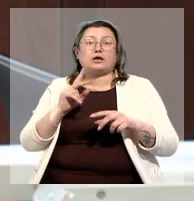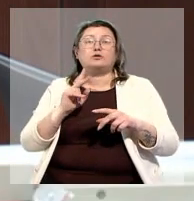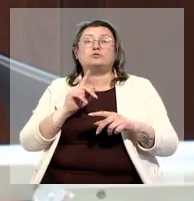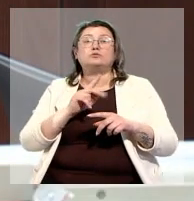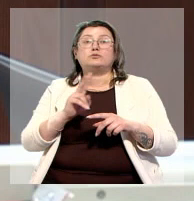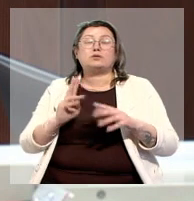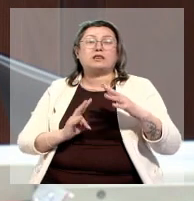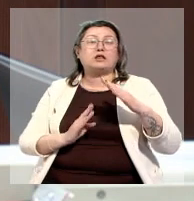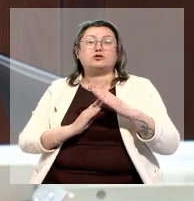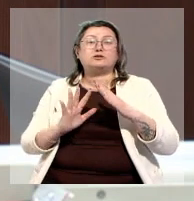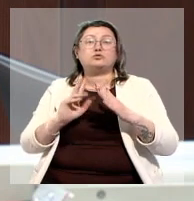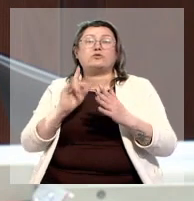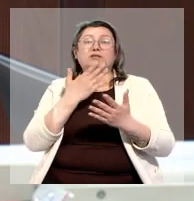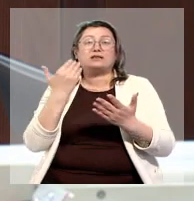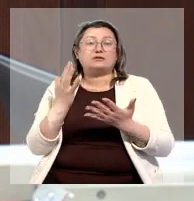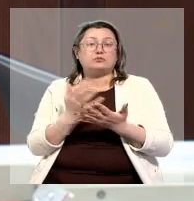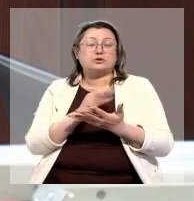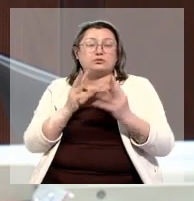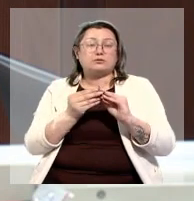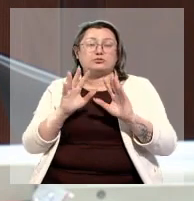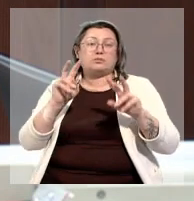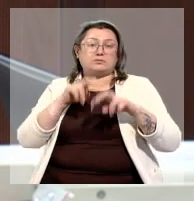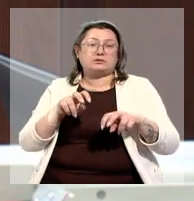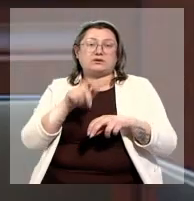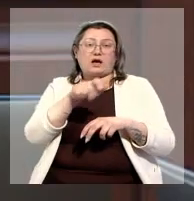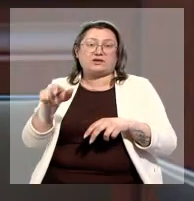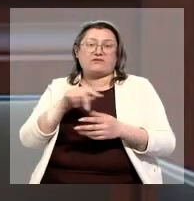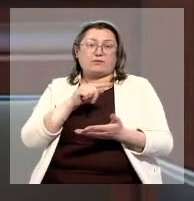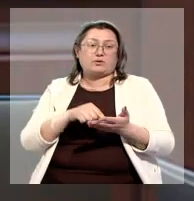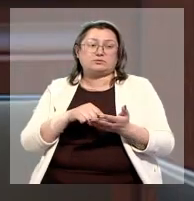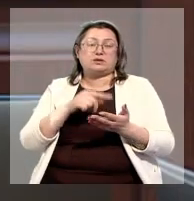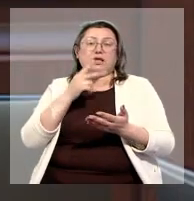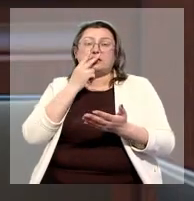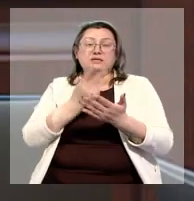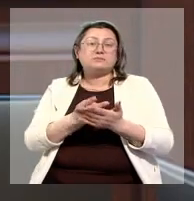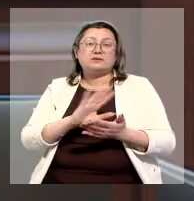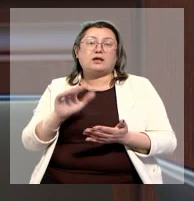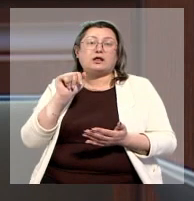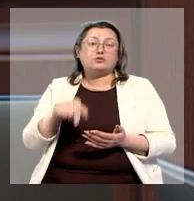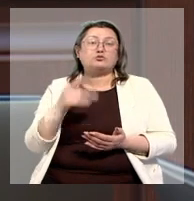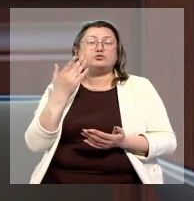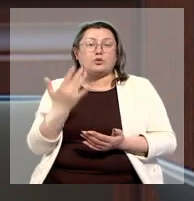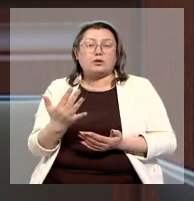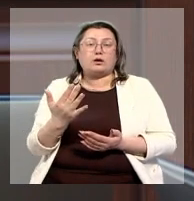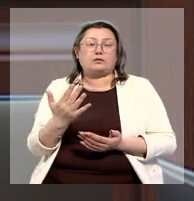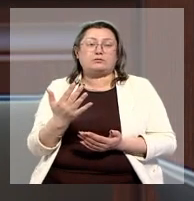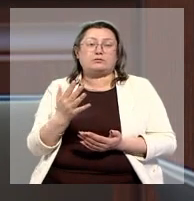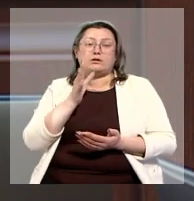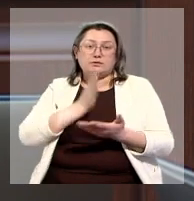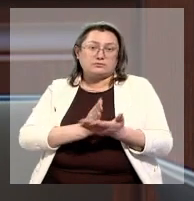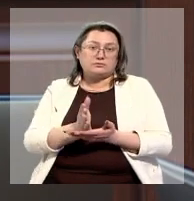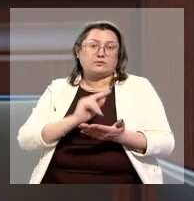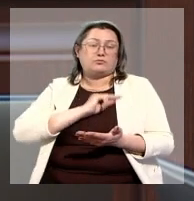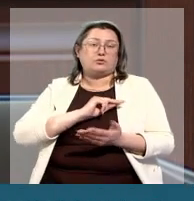достигшие результатов, будем рассматривать кадровые вопросы. Невзирая на то, сколько